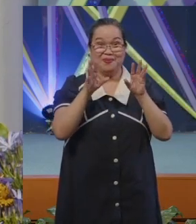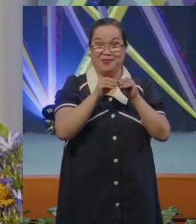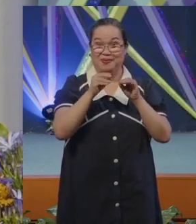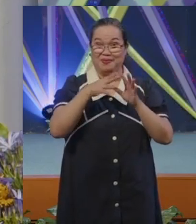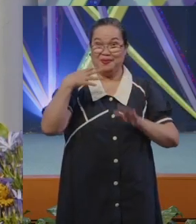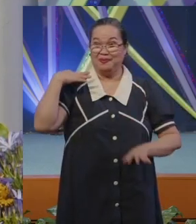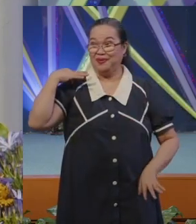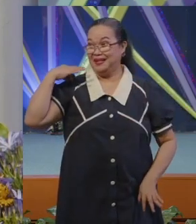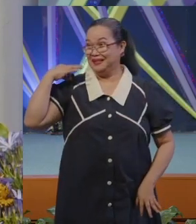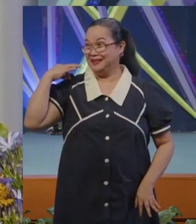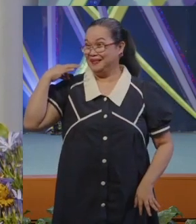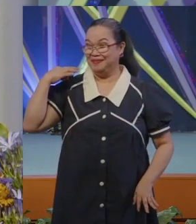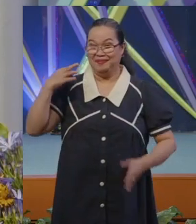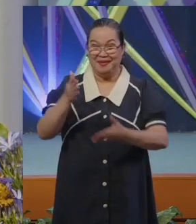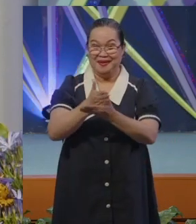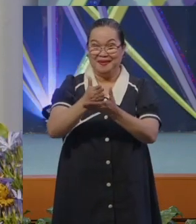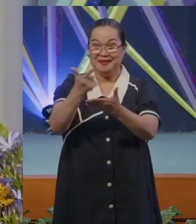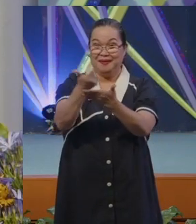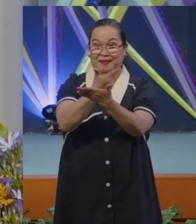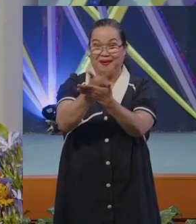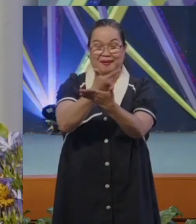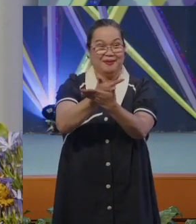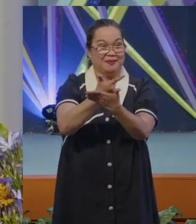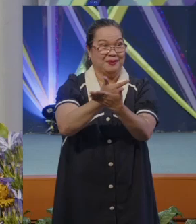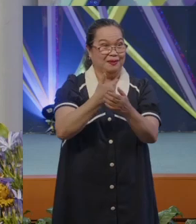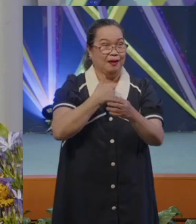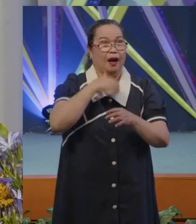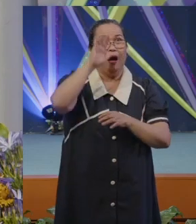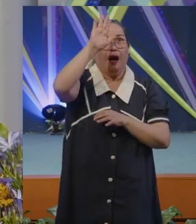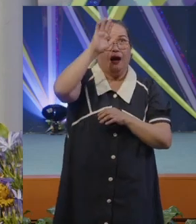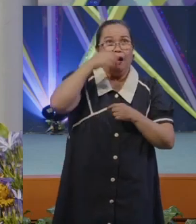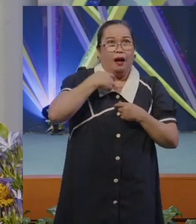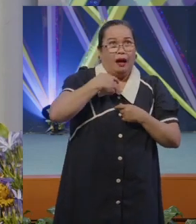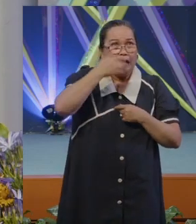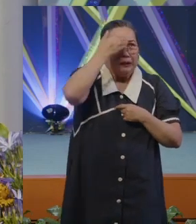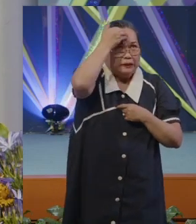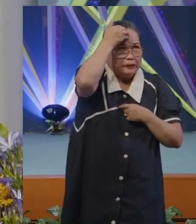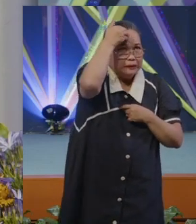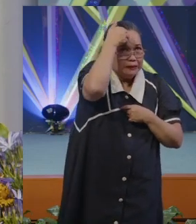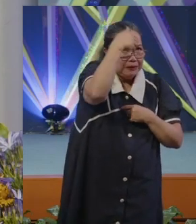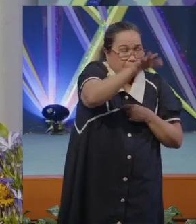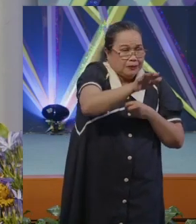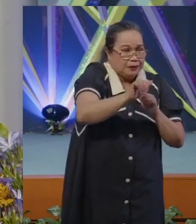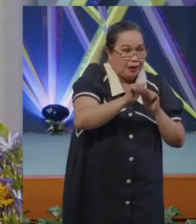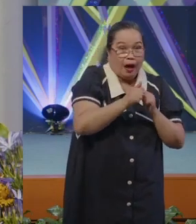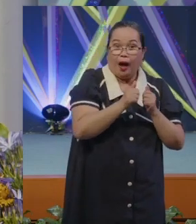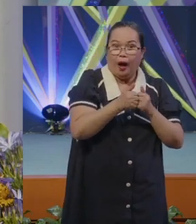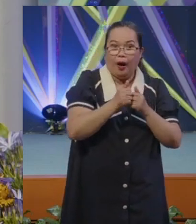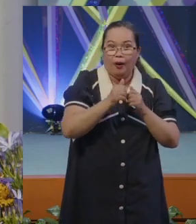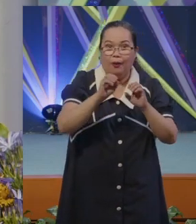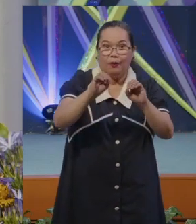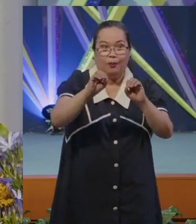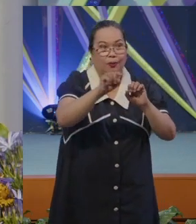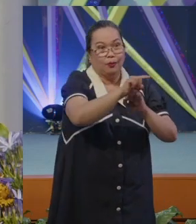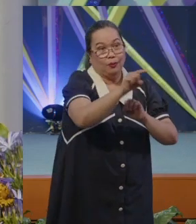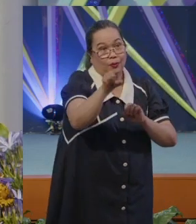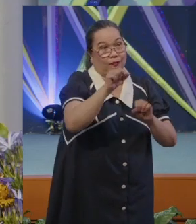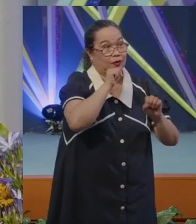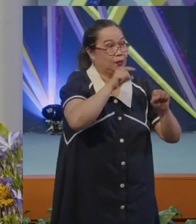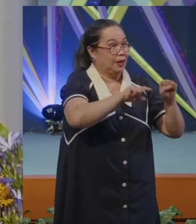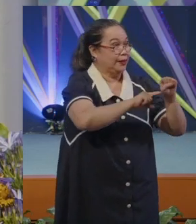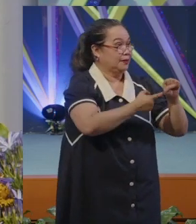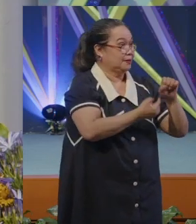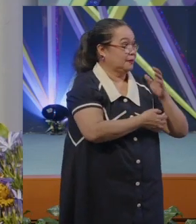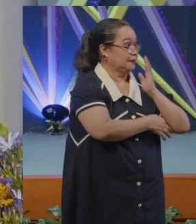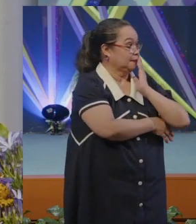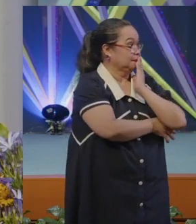Mag-volunteer po kayo. Mag-share ng gospel. Ay, pastor, hindi ako marunong. Paano kayo matututo kung hindi kayo mag-uumpisa?